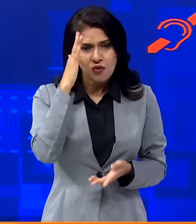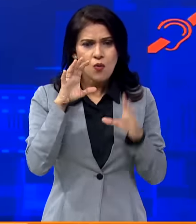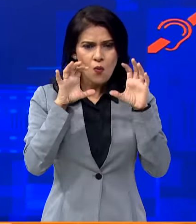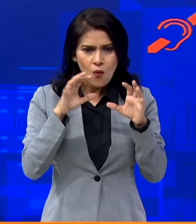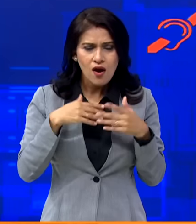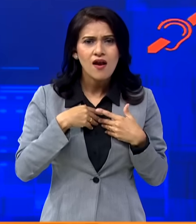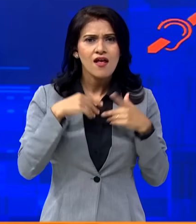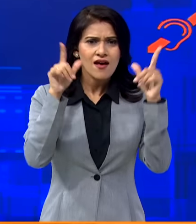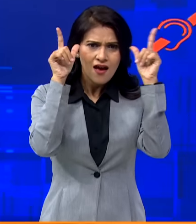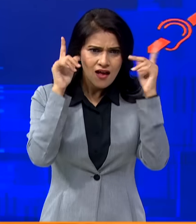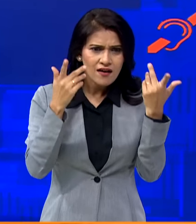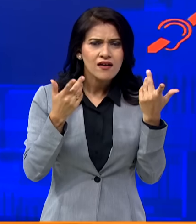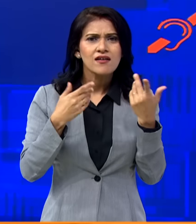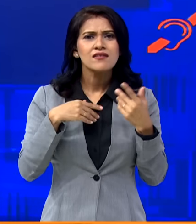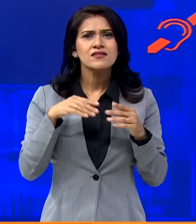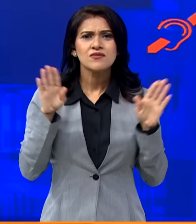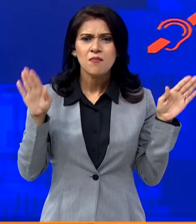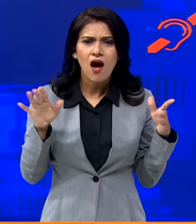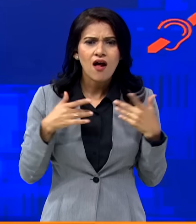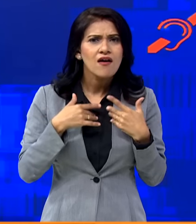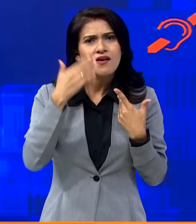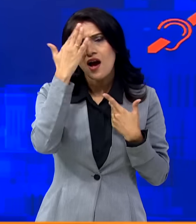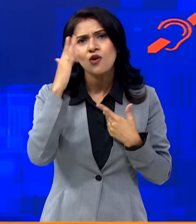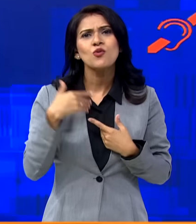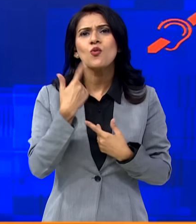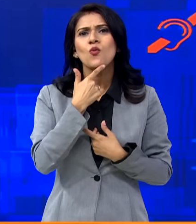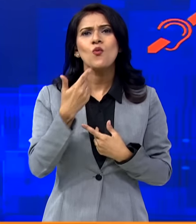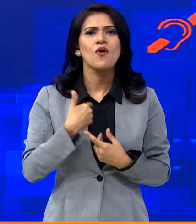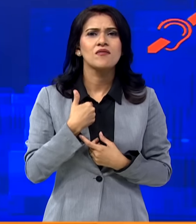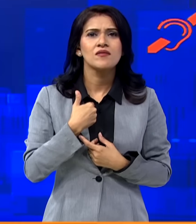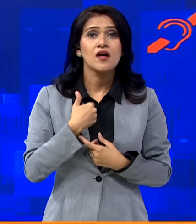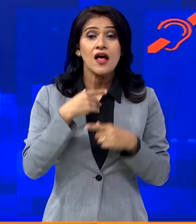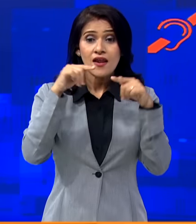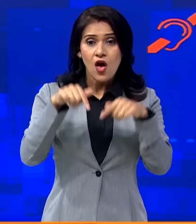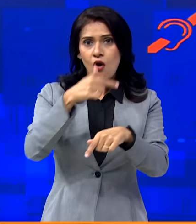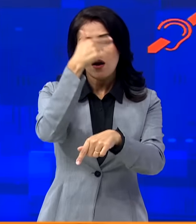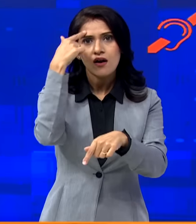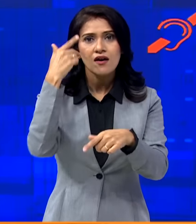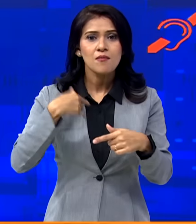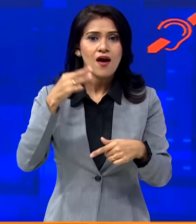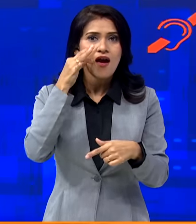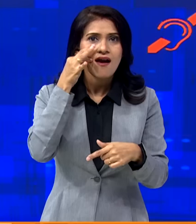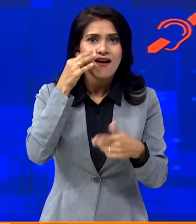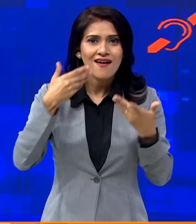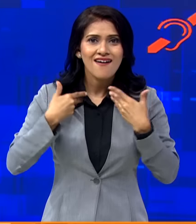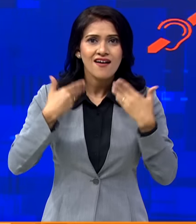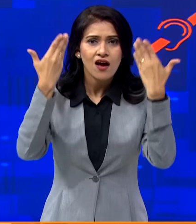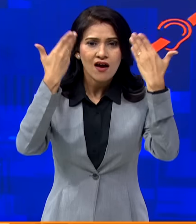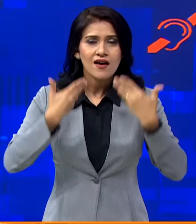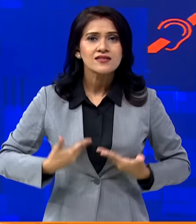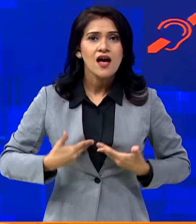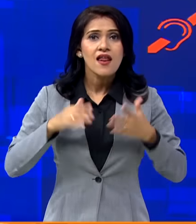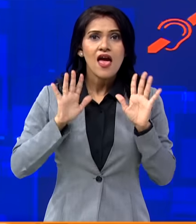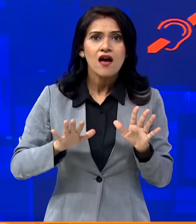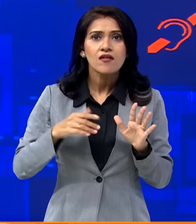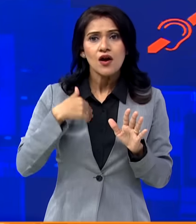थे यह परम सौभाग्य का विषय है कि हमें मालूम है कि भगवान आएगा इस धरती पर आएगा और यह हमें मालूम है और